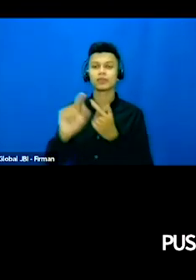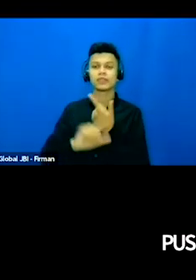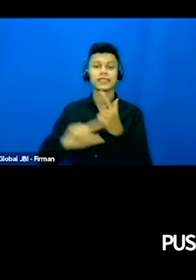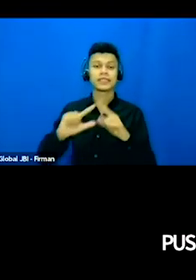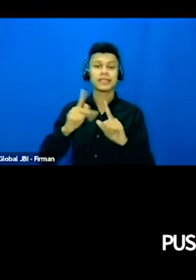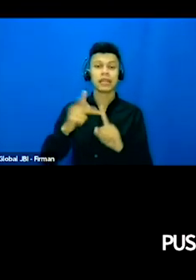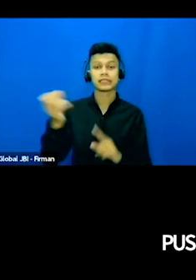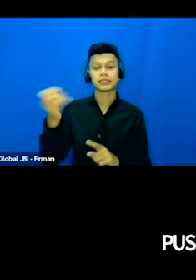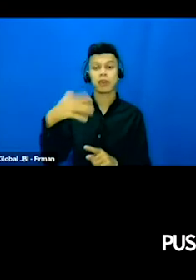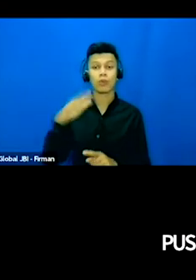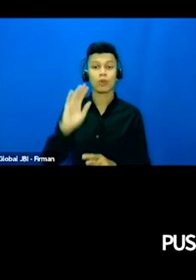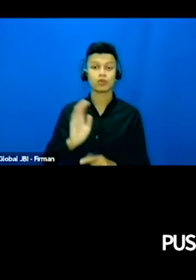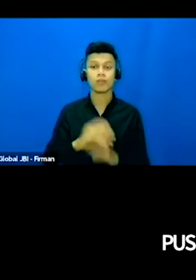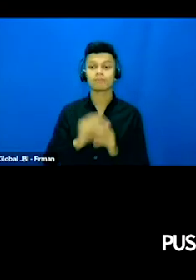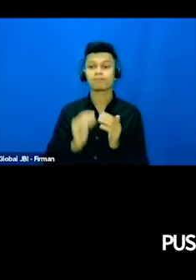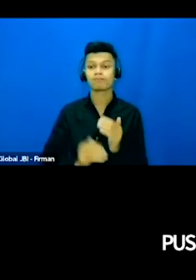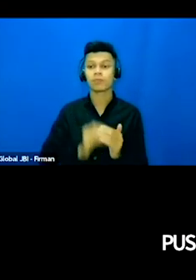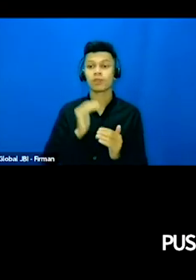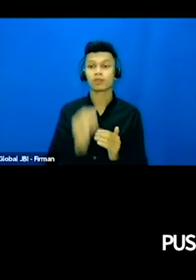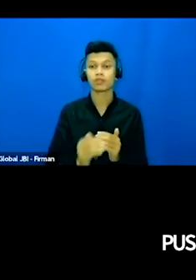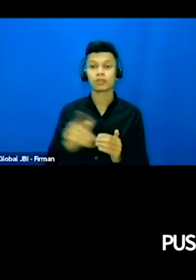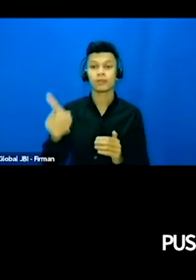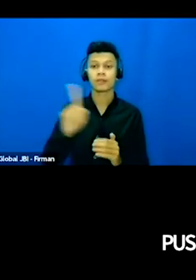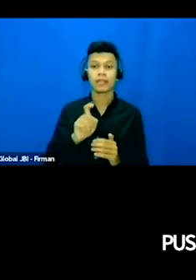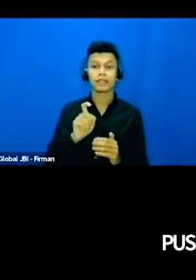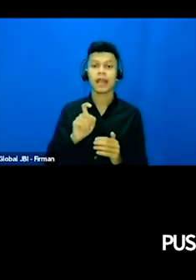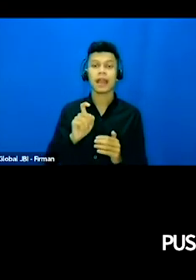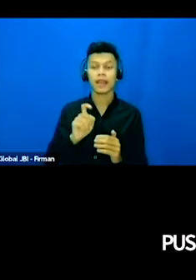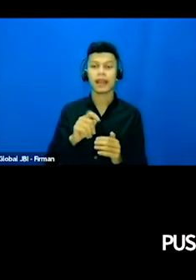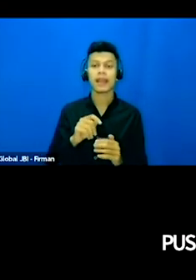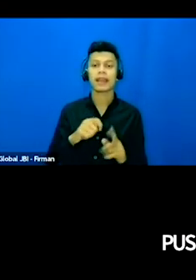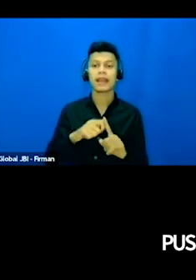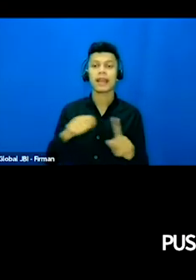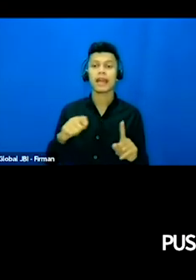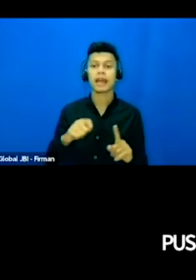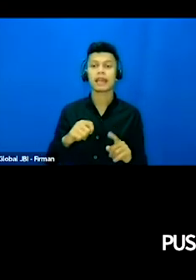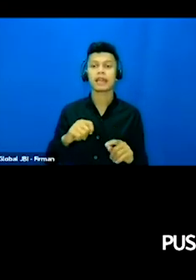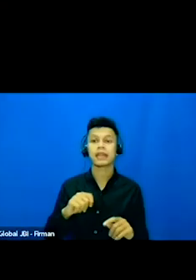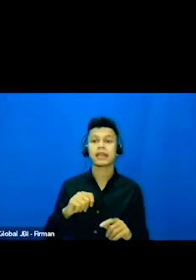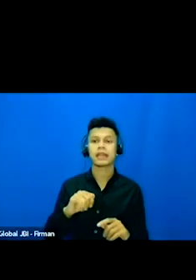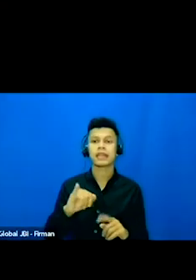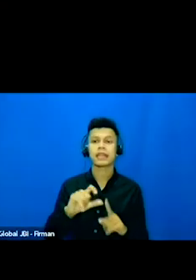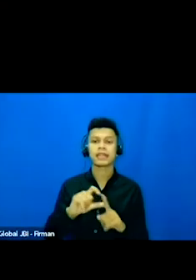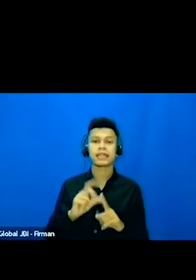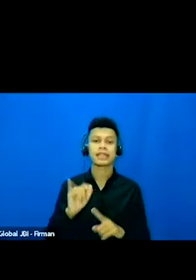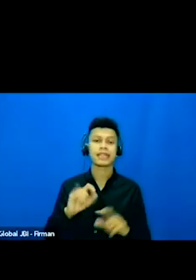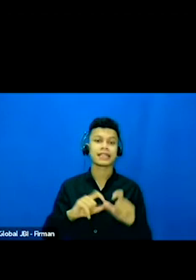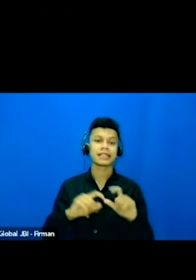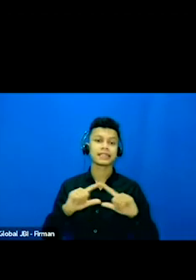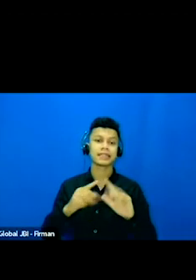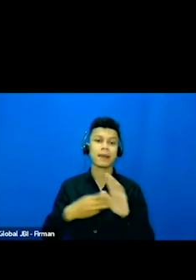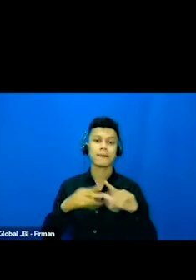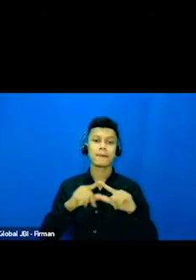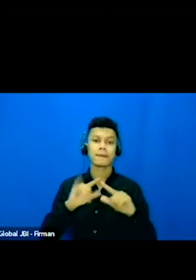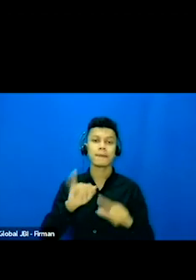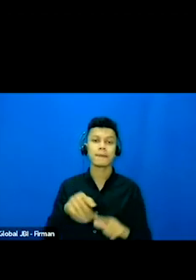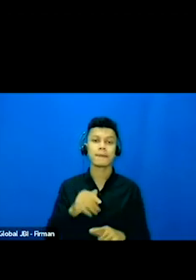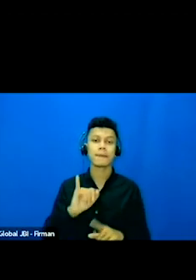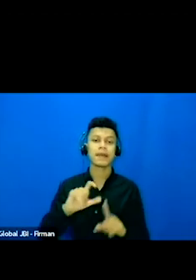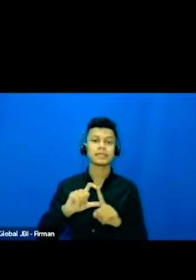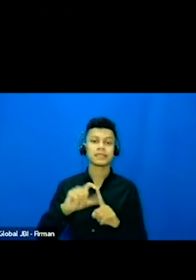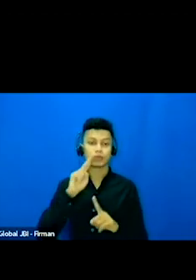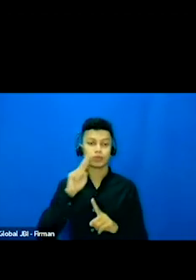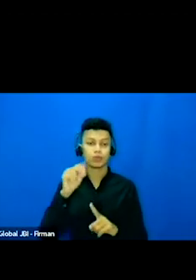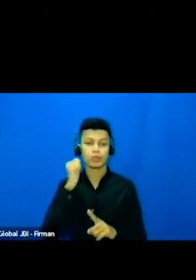jawabannya kemudian saya akan melanjutkan ke pertanyaan berikutnya ada pertanyaan dari masih bisa Majid kepada Bapak Bagus